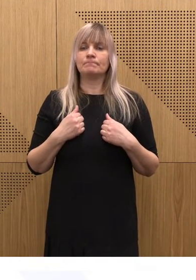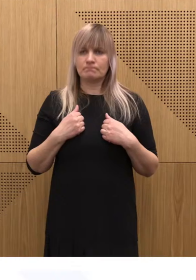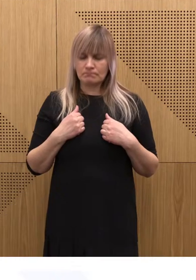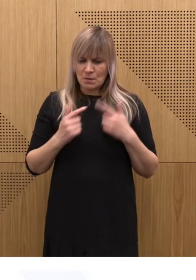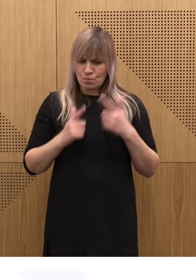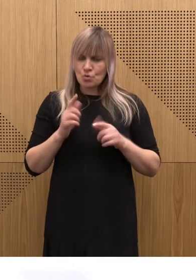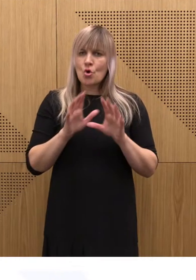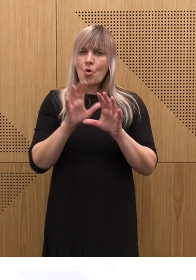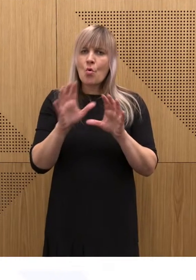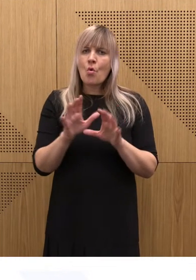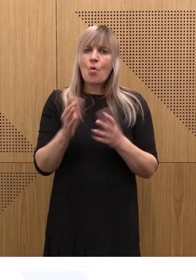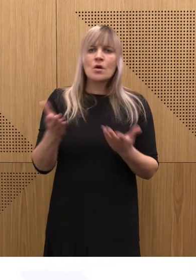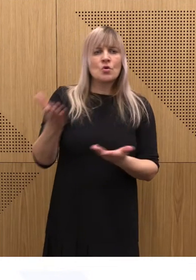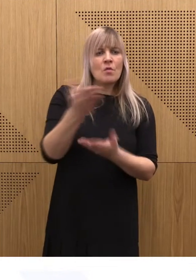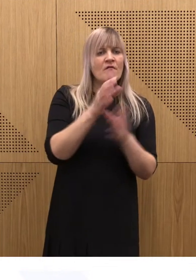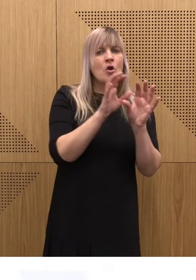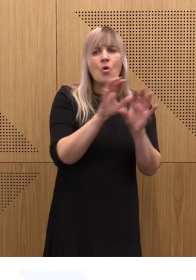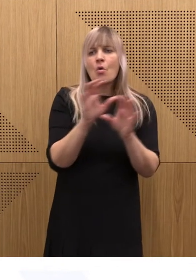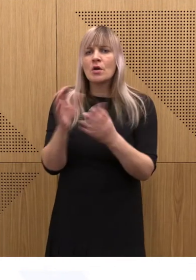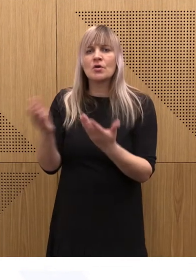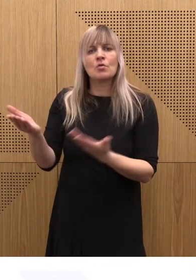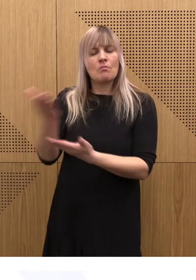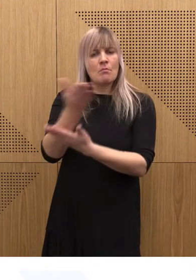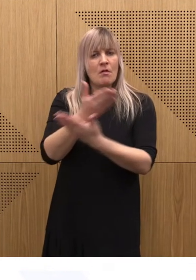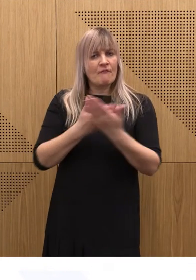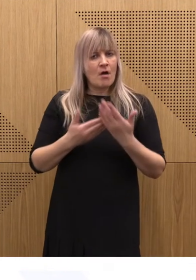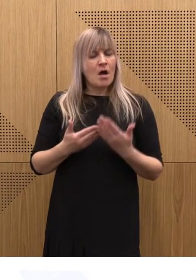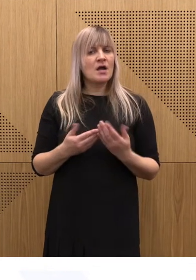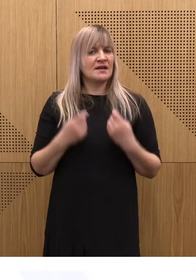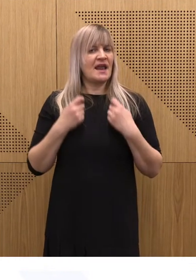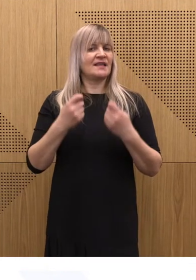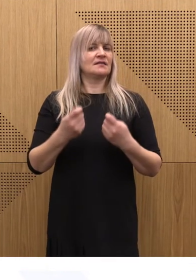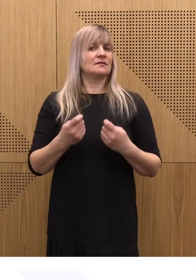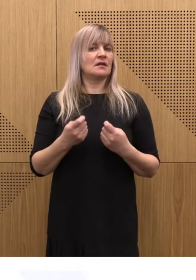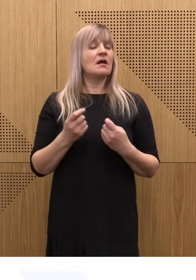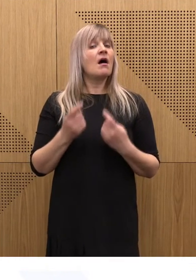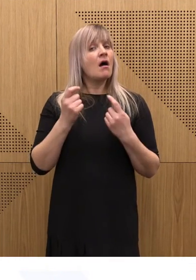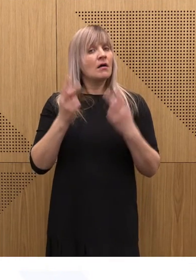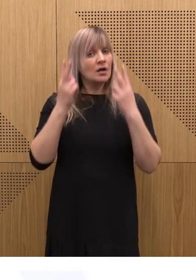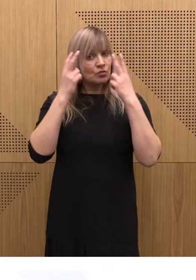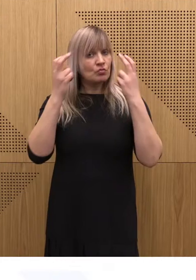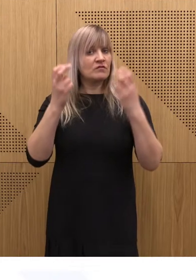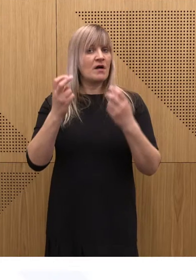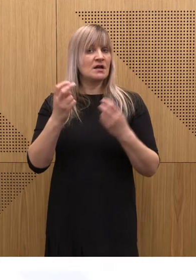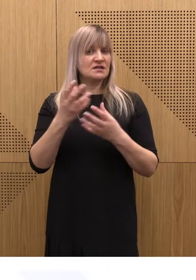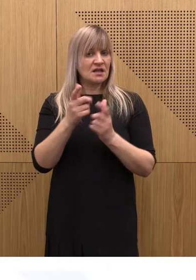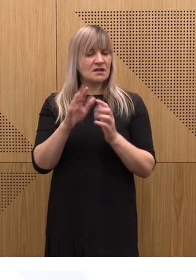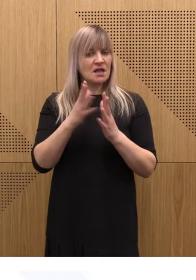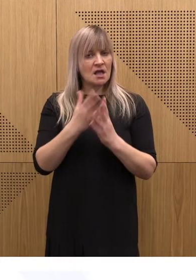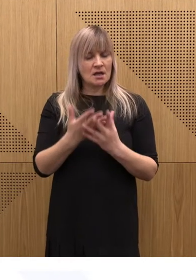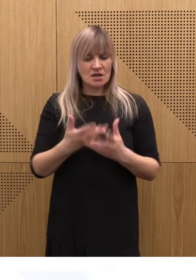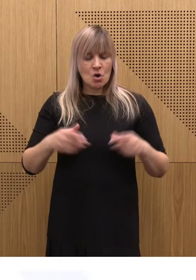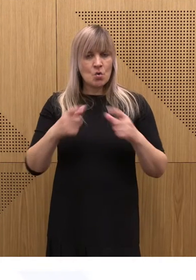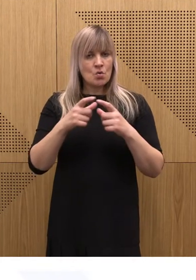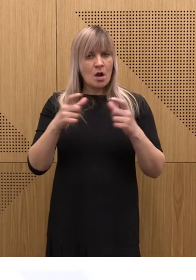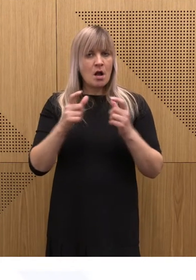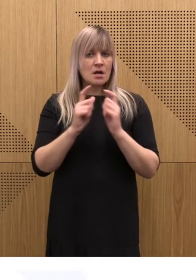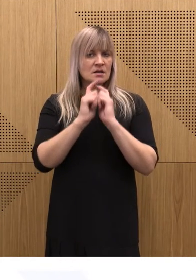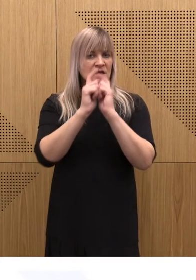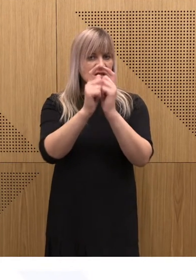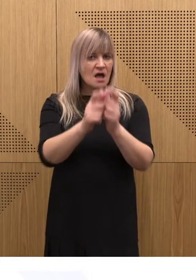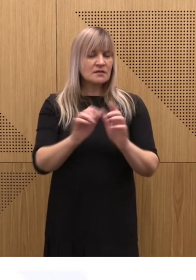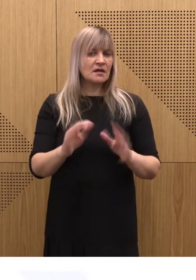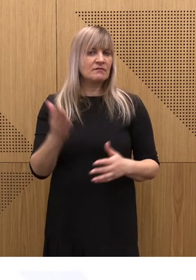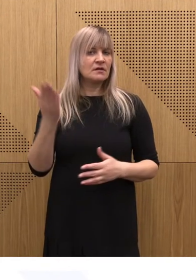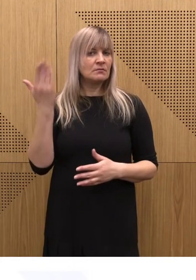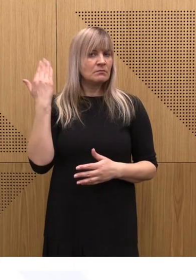hoolime üksteisest, me hoolime teine teisest, aga turvaliselt saadame jõulukaarte, nii nagu oli veel